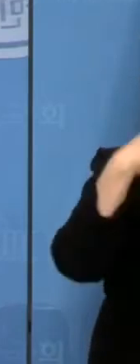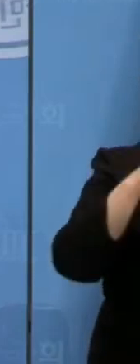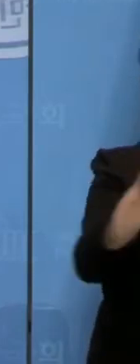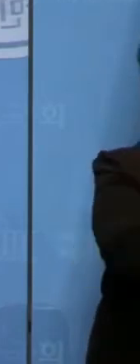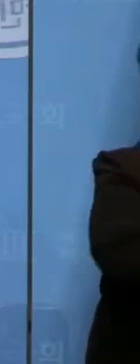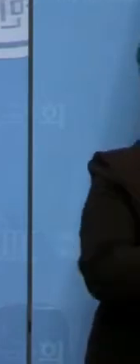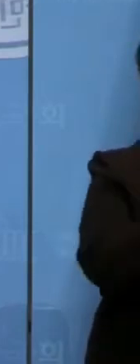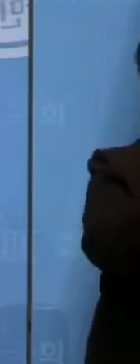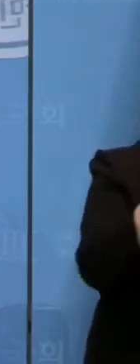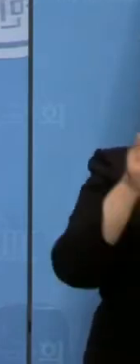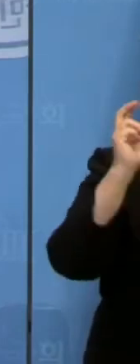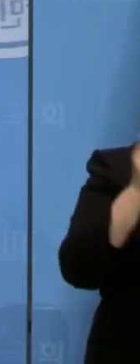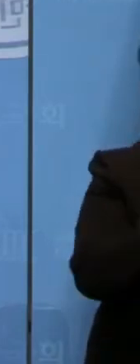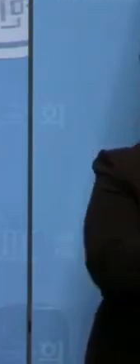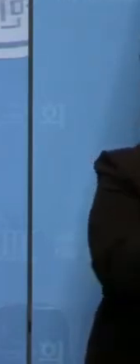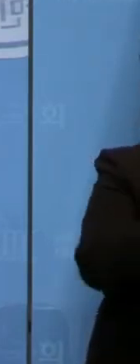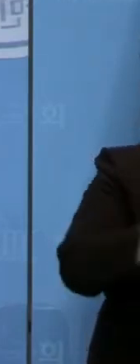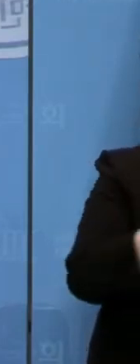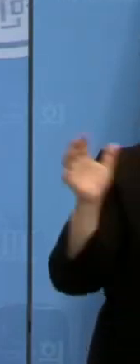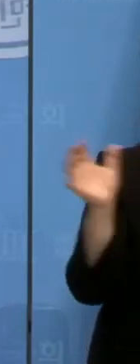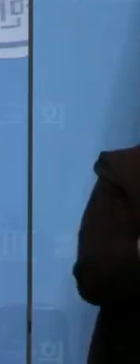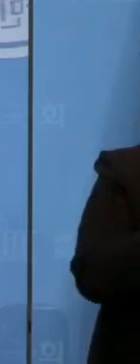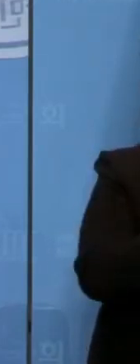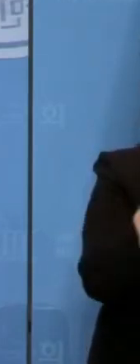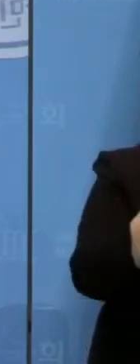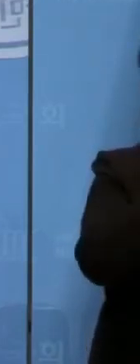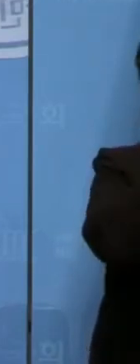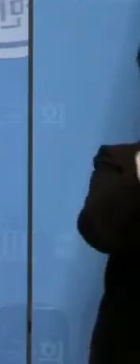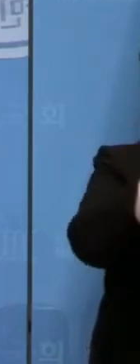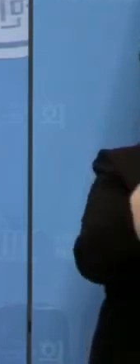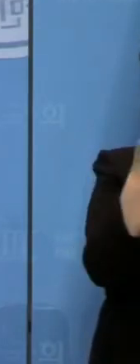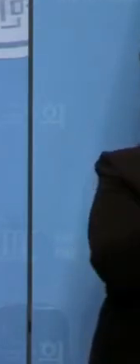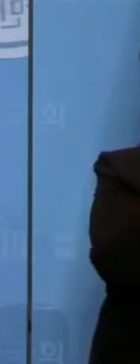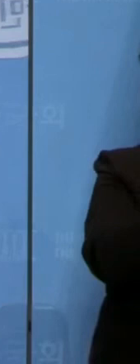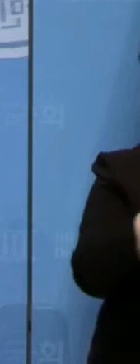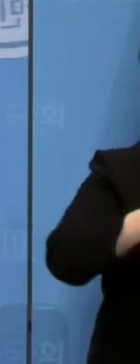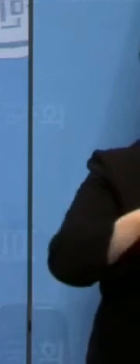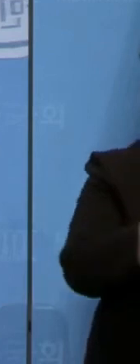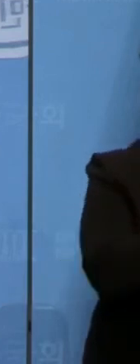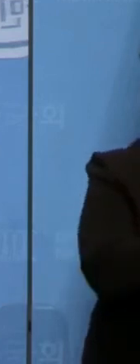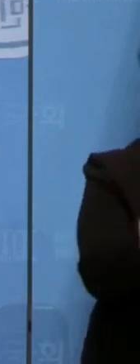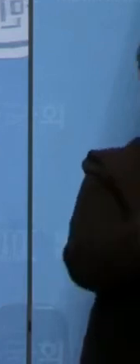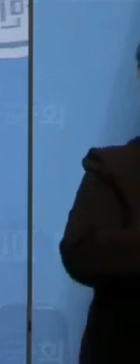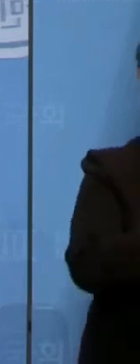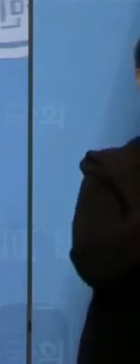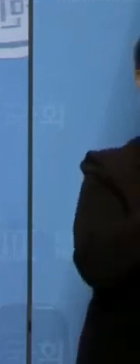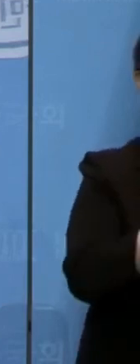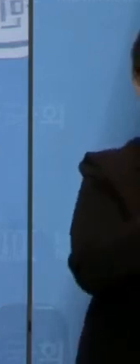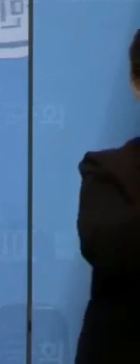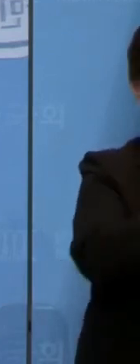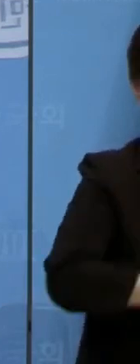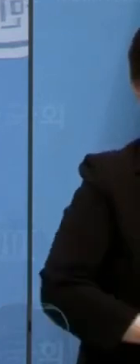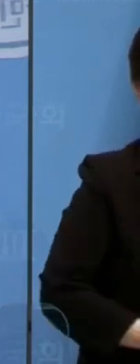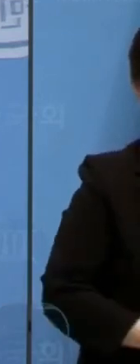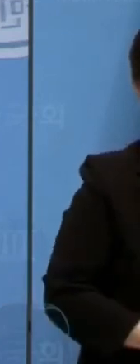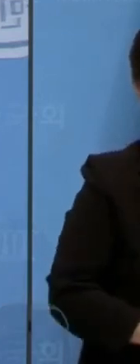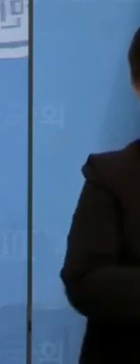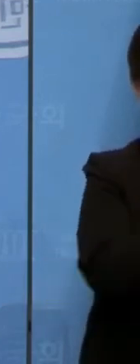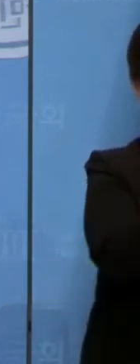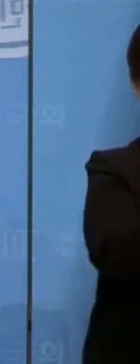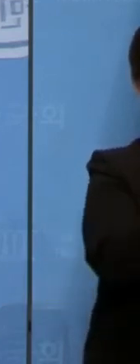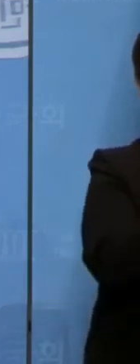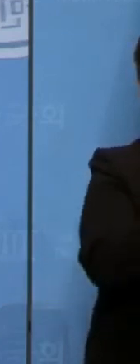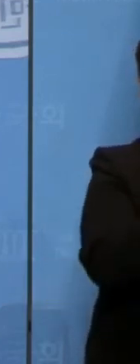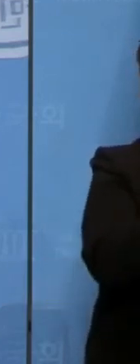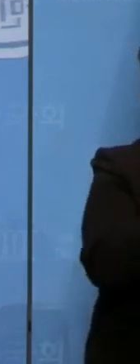국회가 포스코의 미얀마 군부 협력에 관한 진상을 파악하고 조치를 취할 것을 촉구합니다. 둘째,